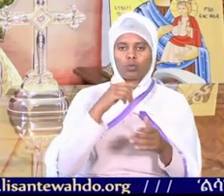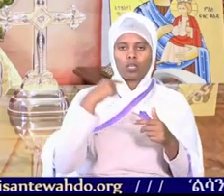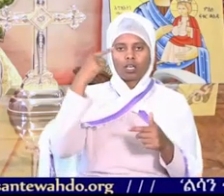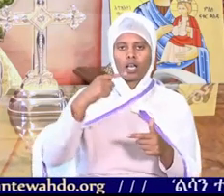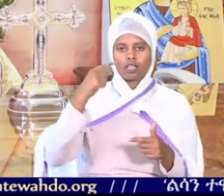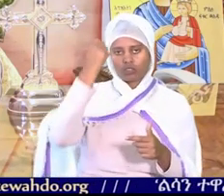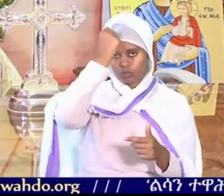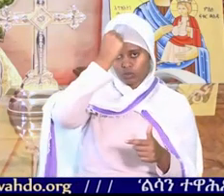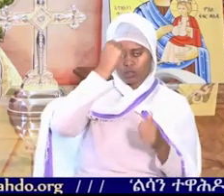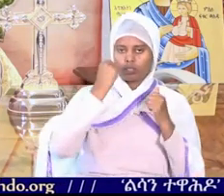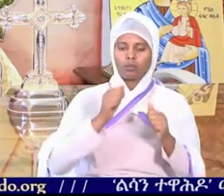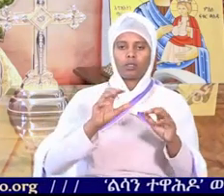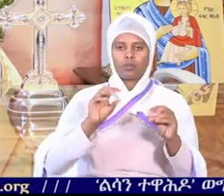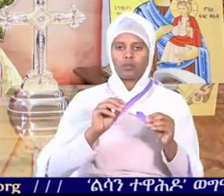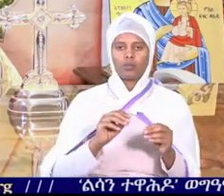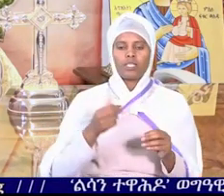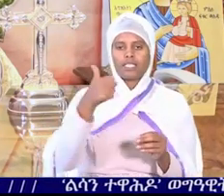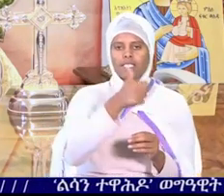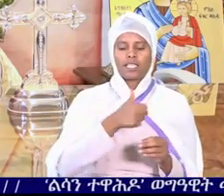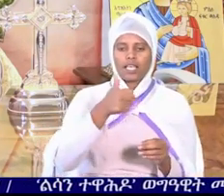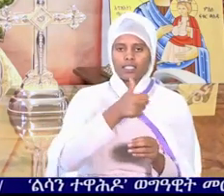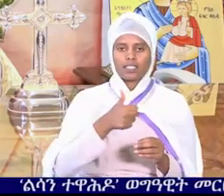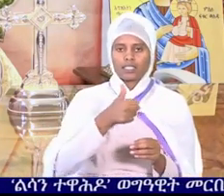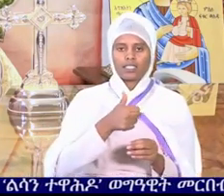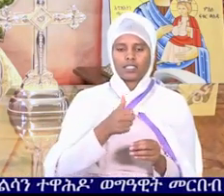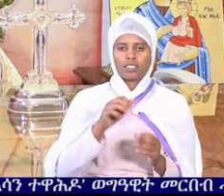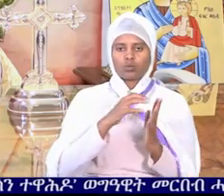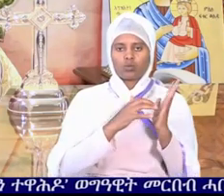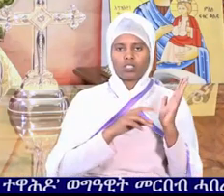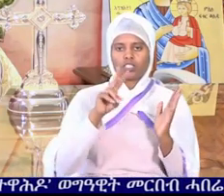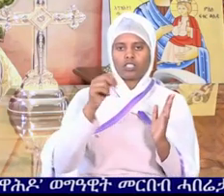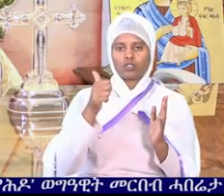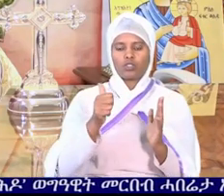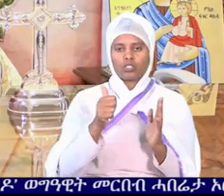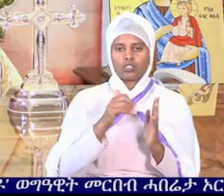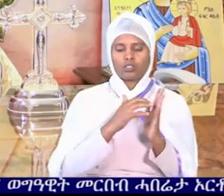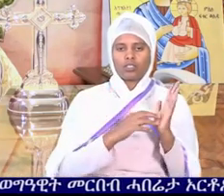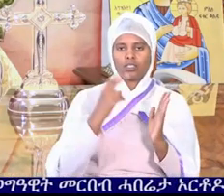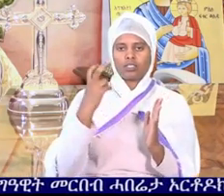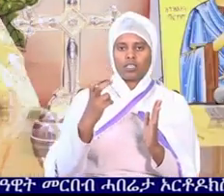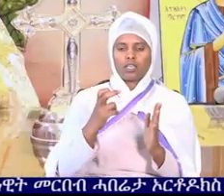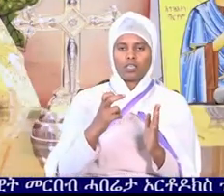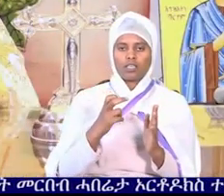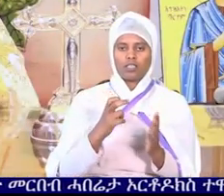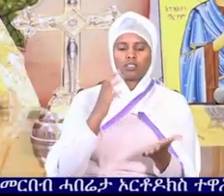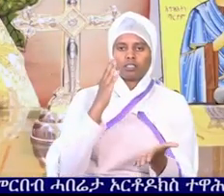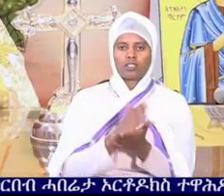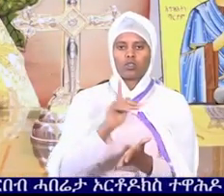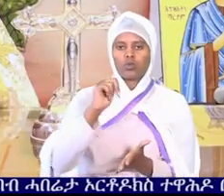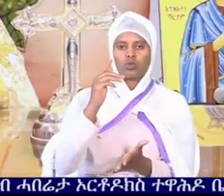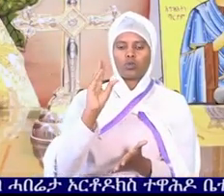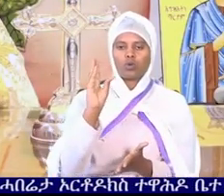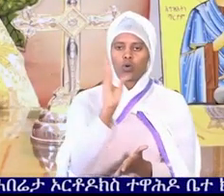زبولو قال كنستو علو يقبا إسايياس أسران شديشتن أسران صادق